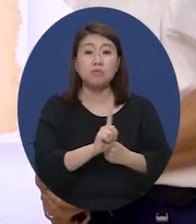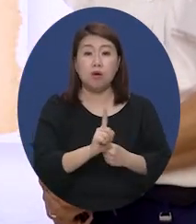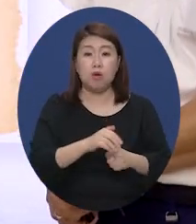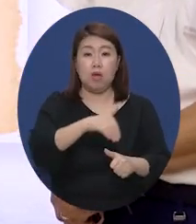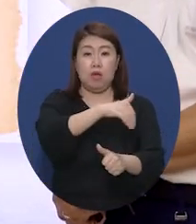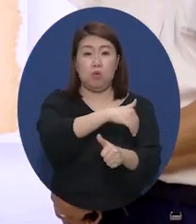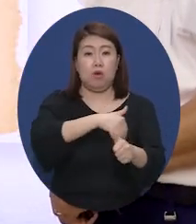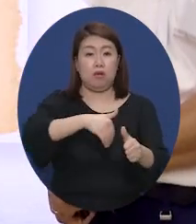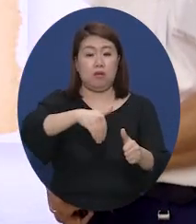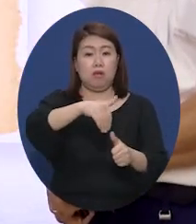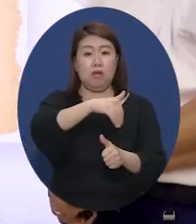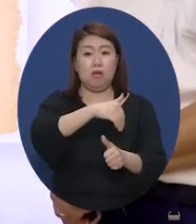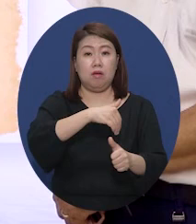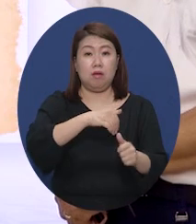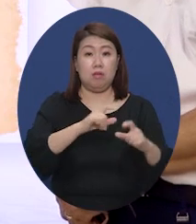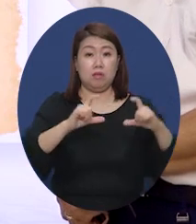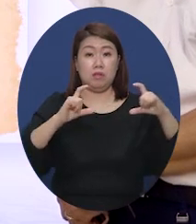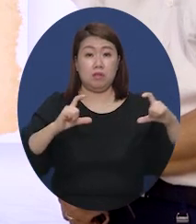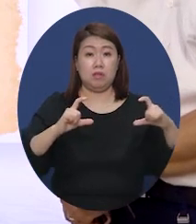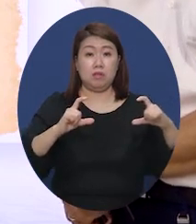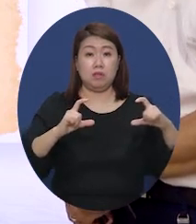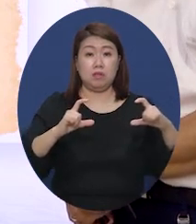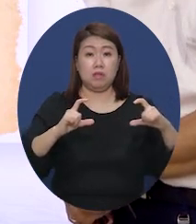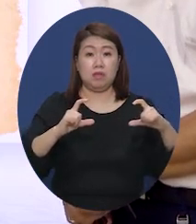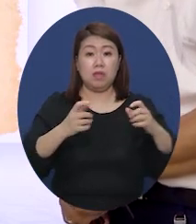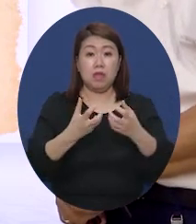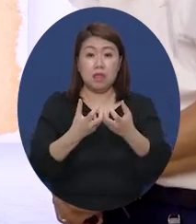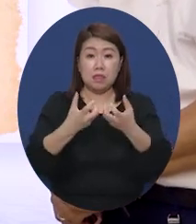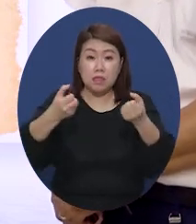거기에 아예 환경 관련된 조항이 따로 나왔습니다.